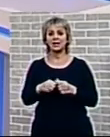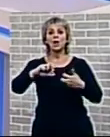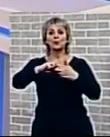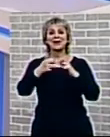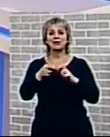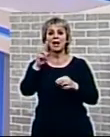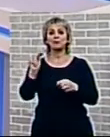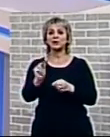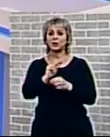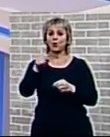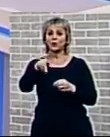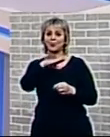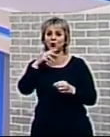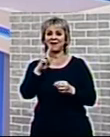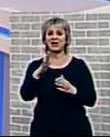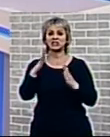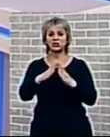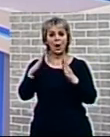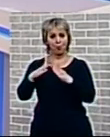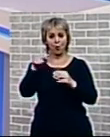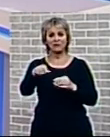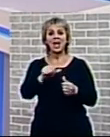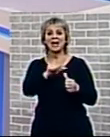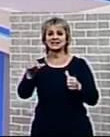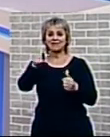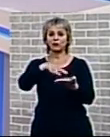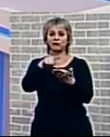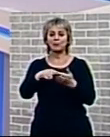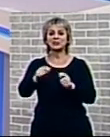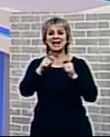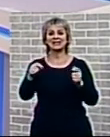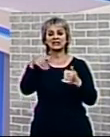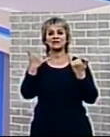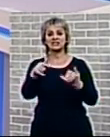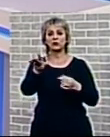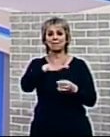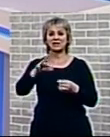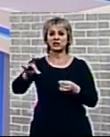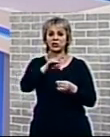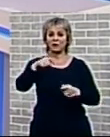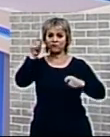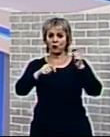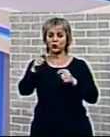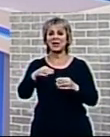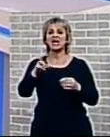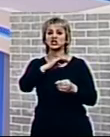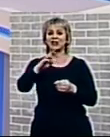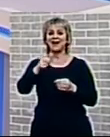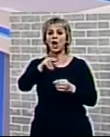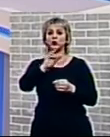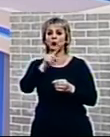Проблемы капитального ремонта многоквартирных домов – основной вопрос открытого сегодня межрегионального форума ЖКХ Юга